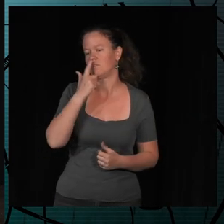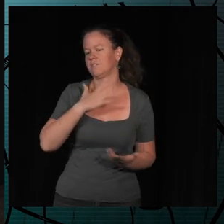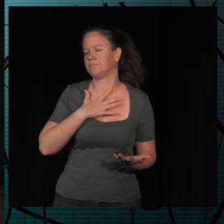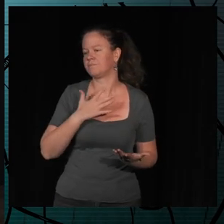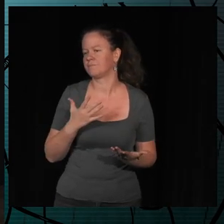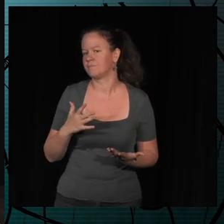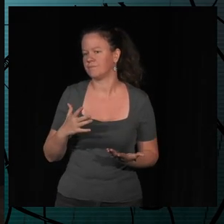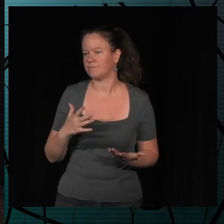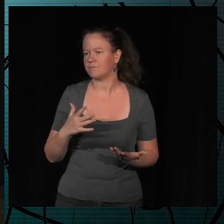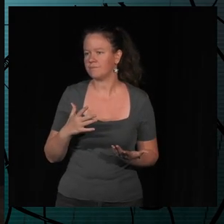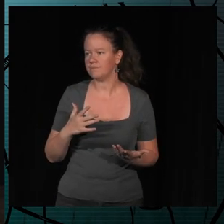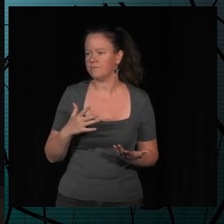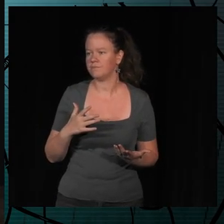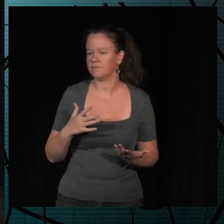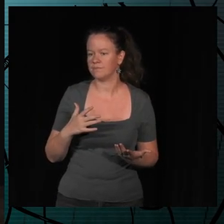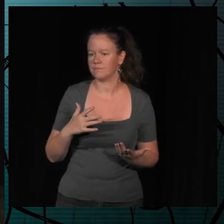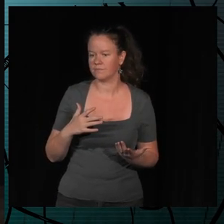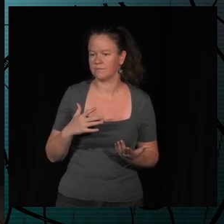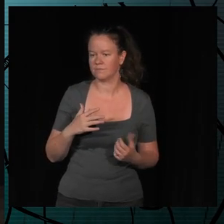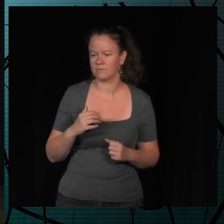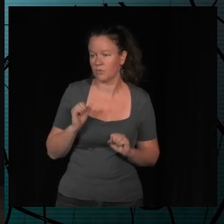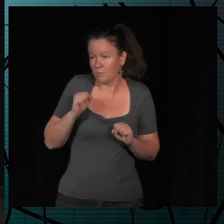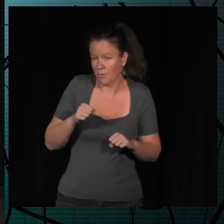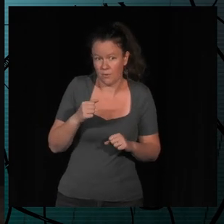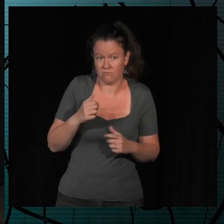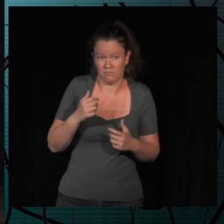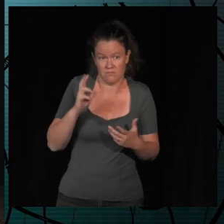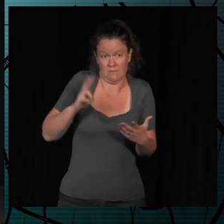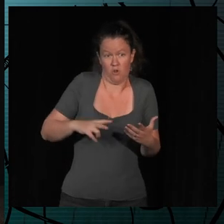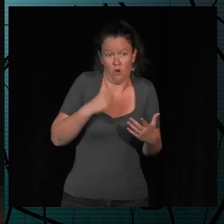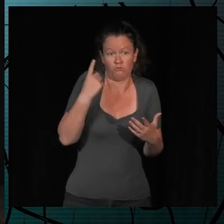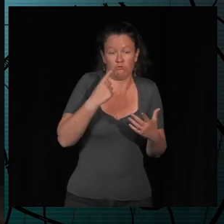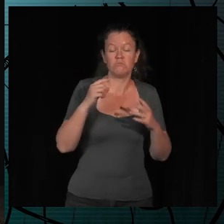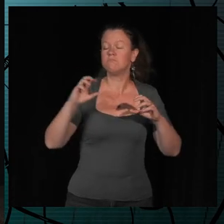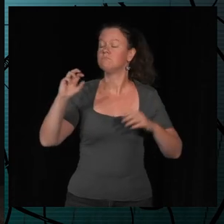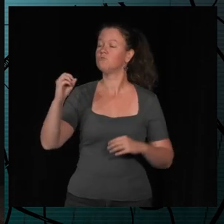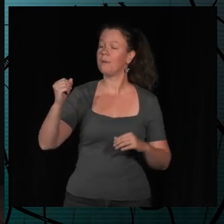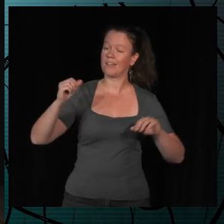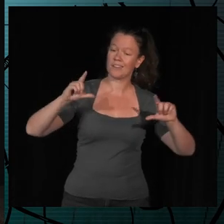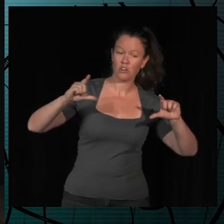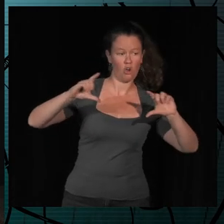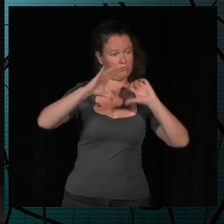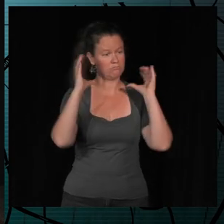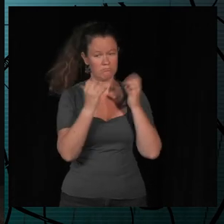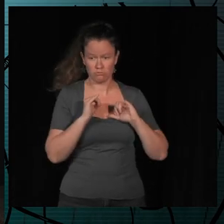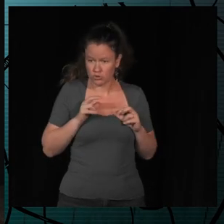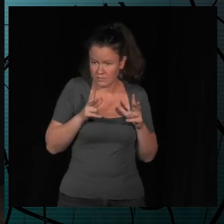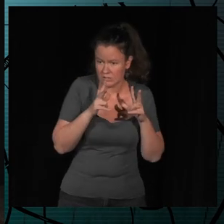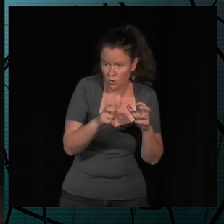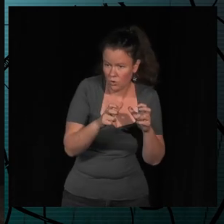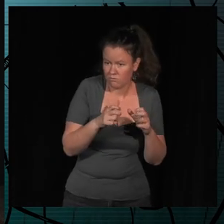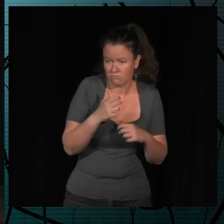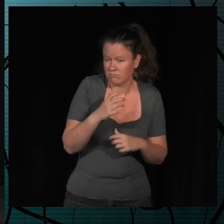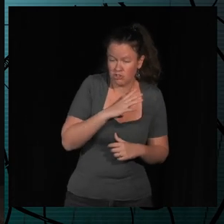systématiquement comment dire faire l'avocat du diable sur chacun des sujets et c'est peut-être c'est un petit peu le problème du numérique au sens global que ce soit les jeux vidéos ou les réseaux